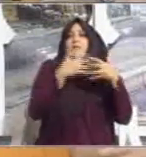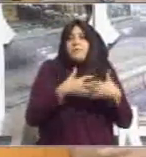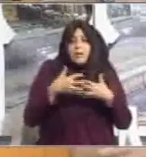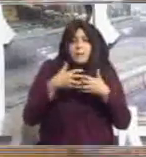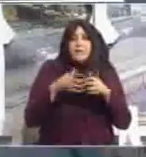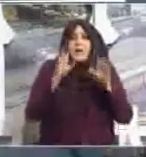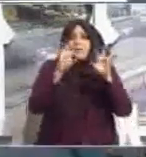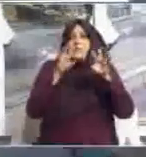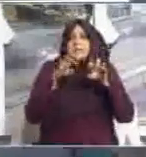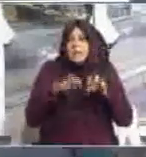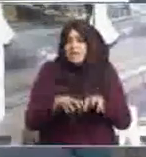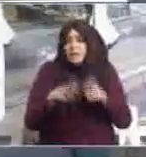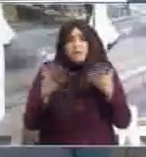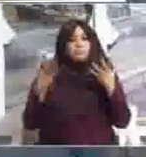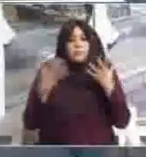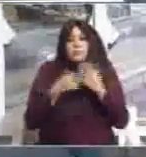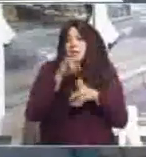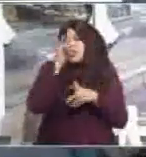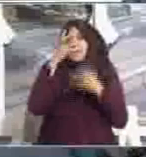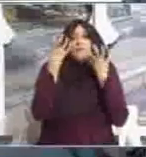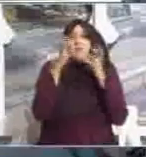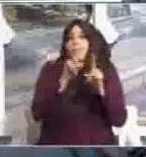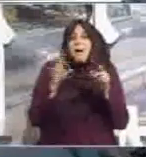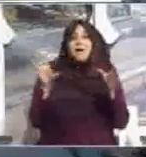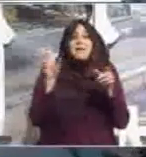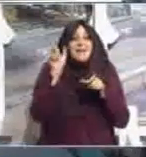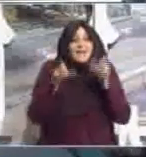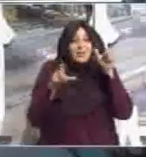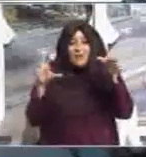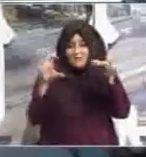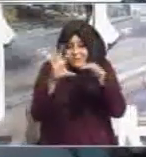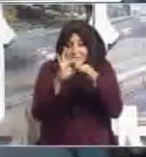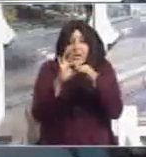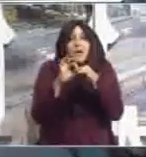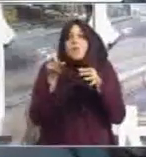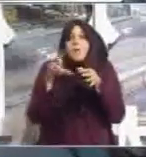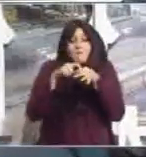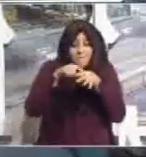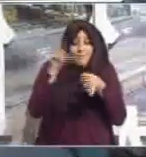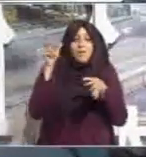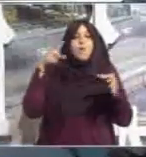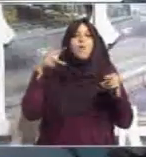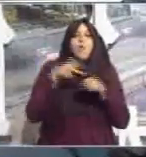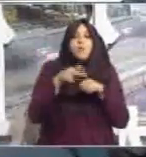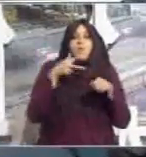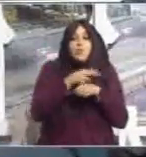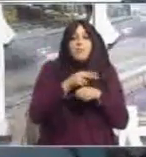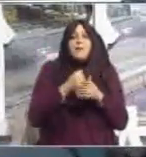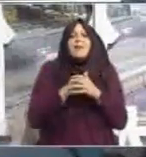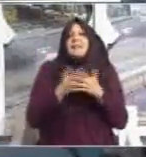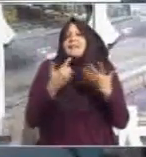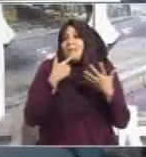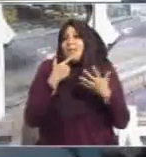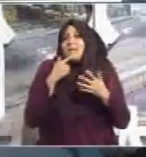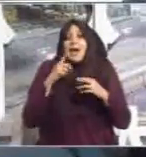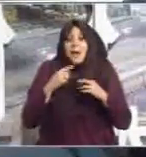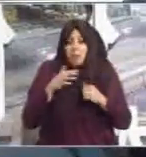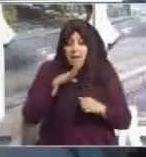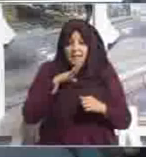في الإدارة ولا في كذا إلى غير ذلك. فالشجاع هو الذي يتحكم في نفسه